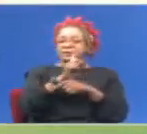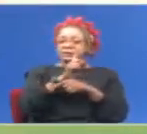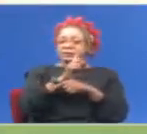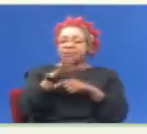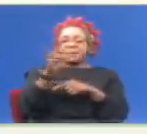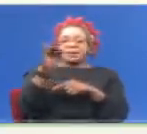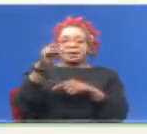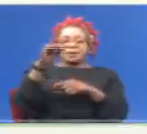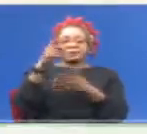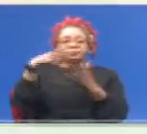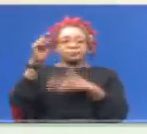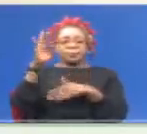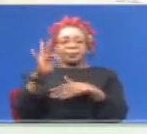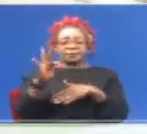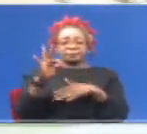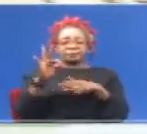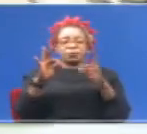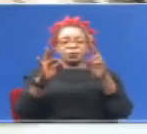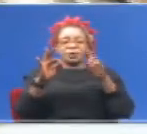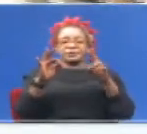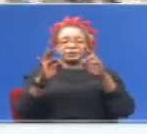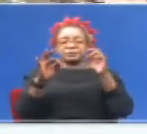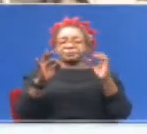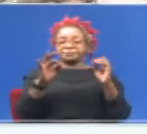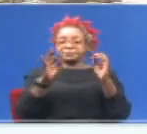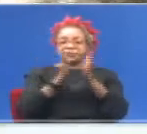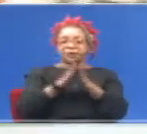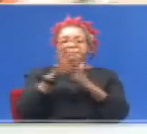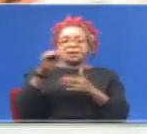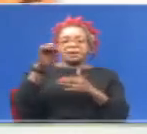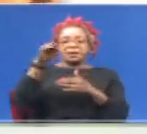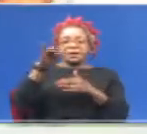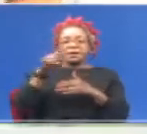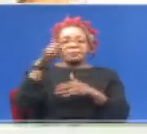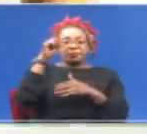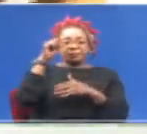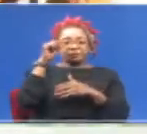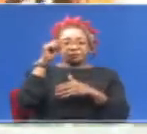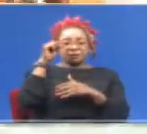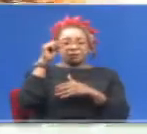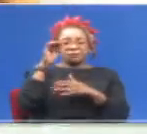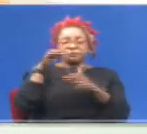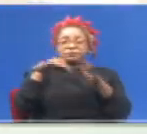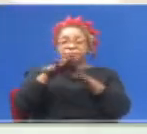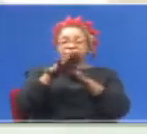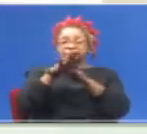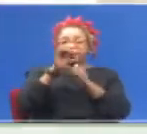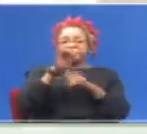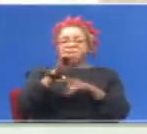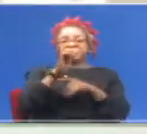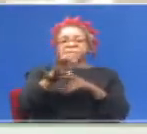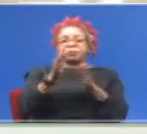ilishinda Matate United mabao mawili kwa sufuri katika uwanja Mbaraki mjini Mombasa. Mabao ya Bandari